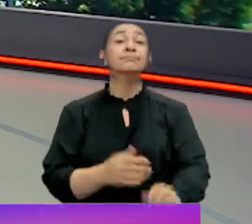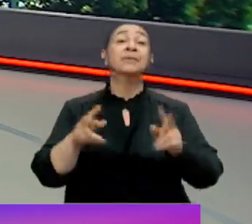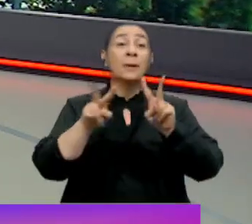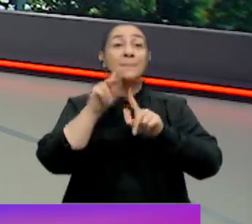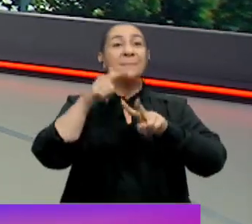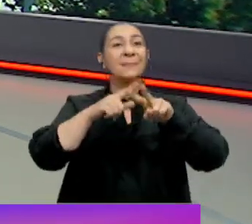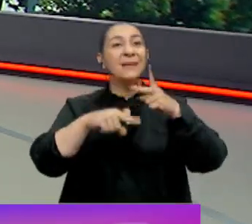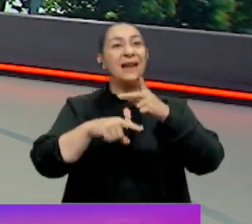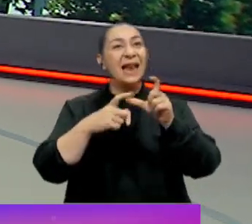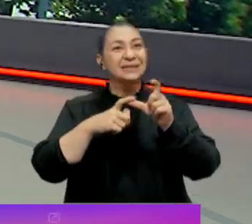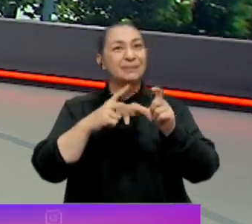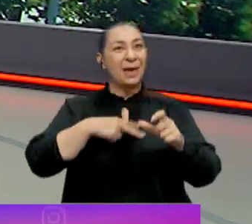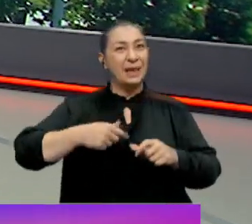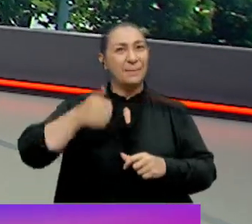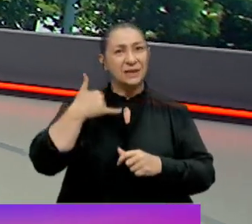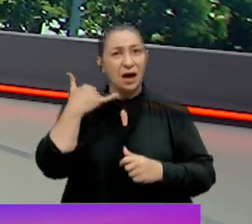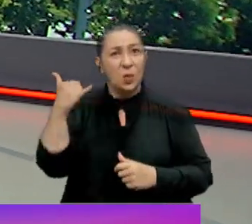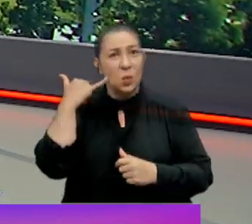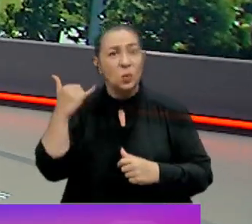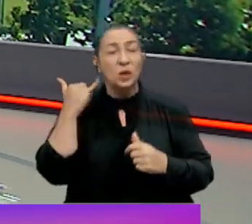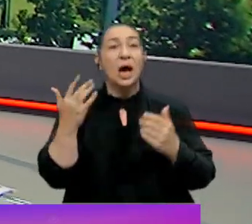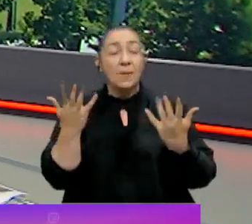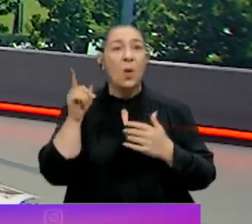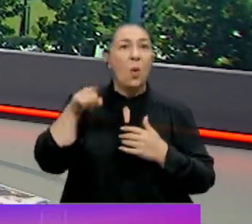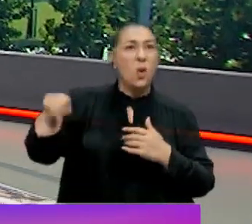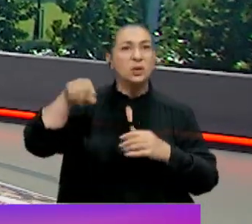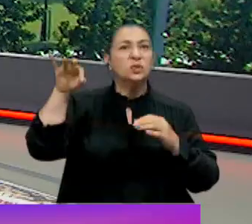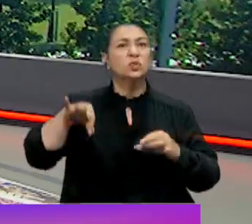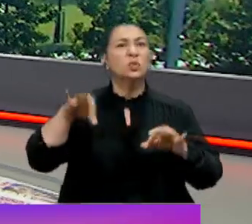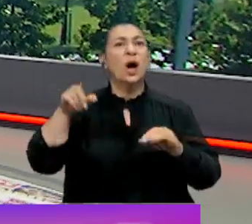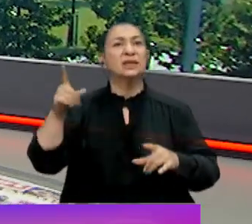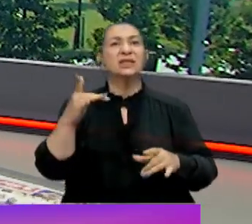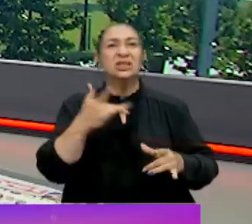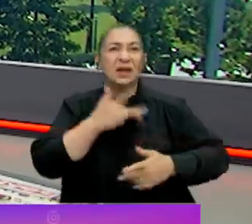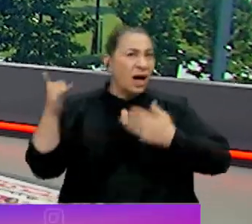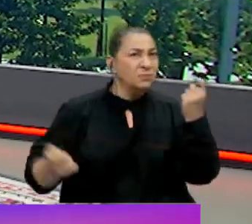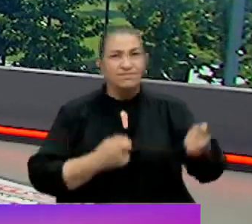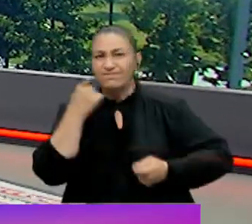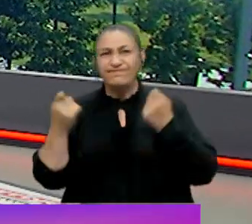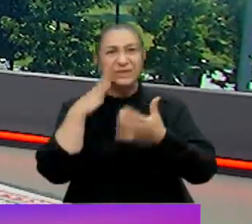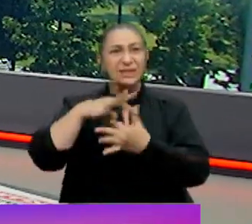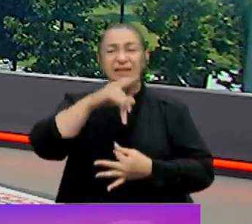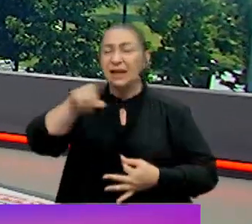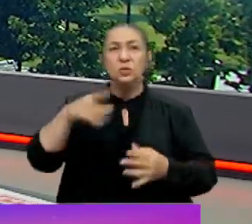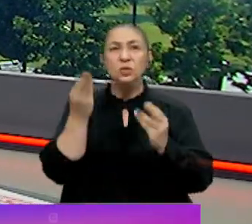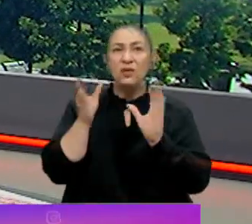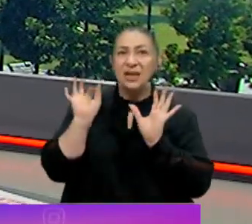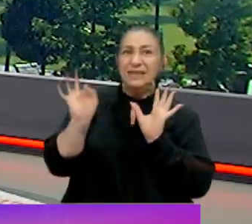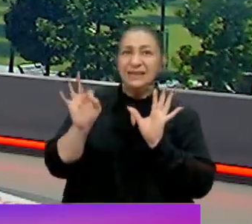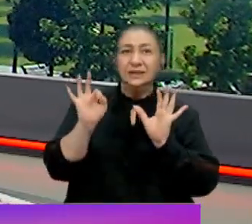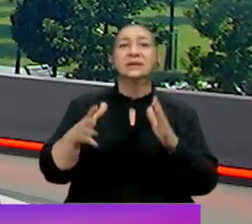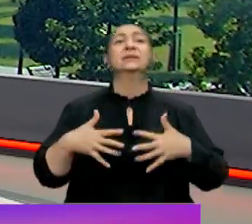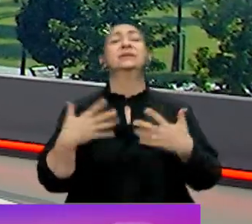Milas Belediye Başkanı'na ulaşmaya gayret ediyoruz ama tabii ki orada şu anda canla başla çalışan insanları çok meşgul etmemeye